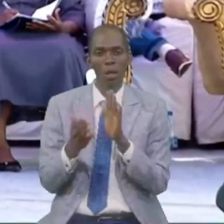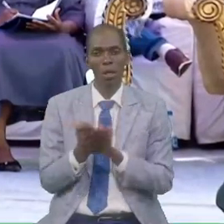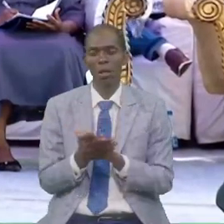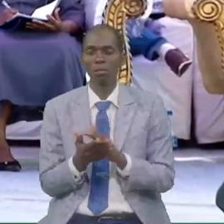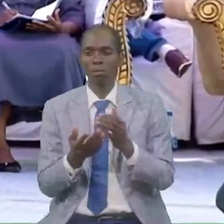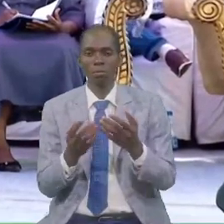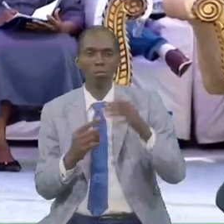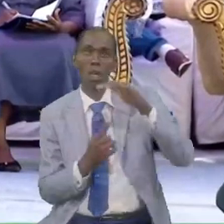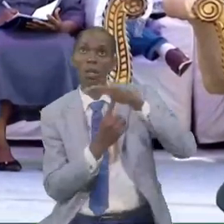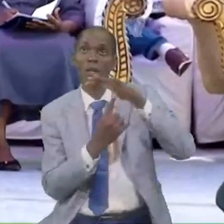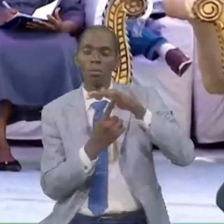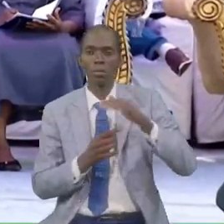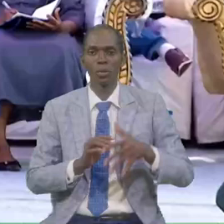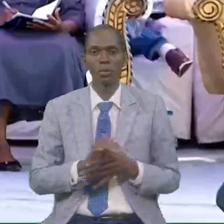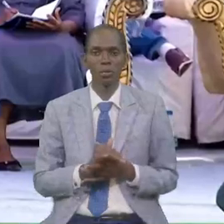héros.